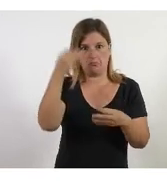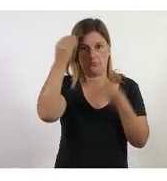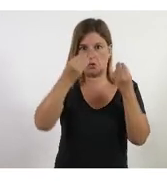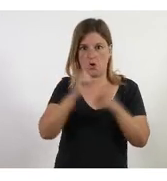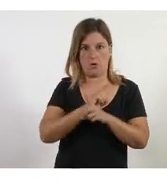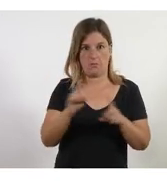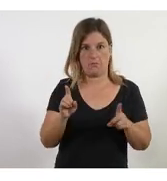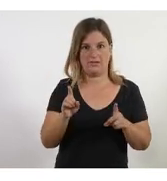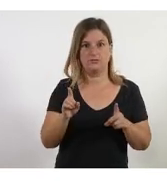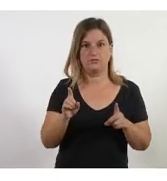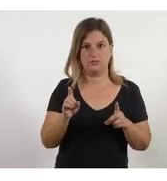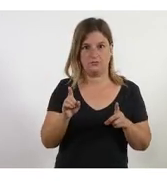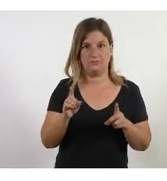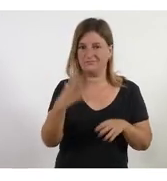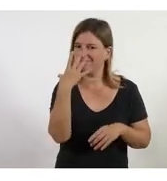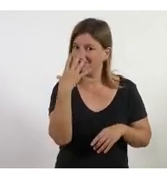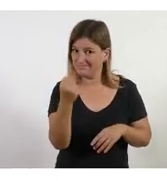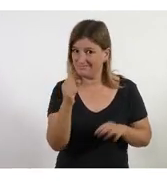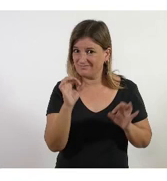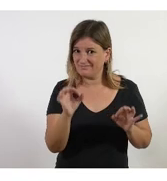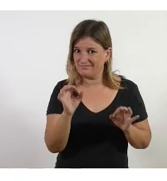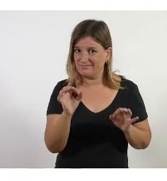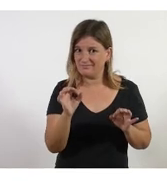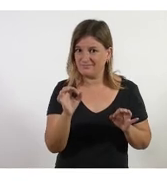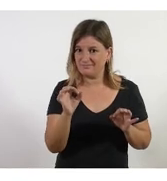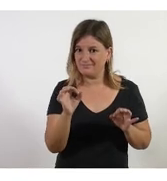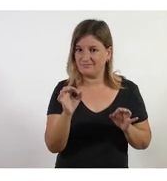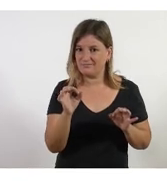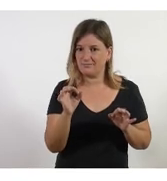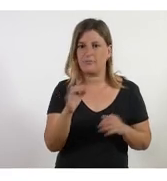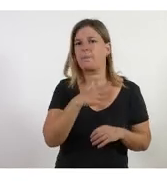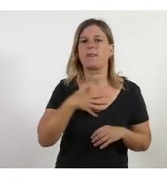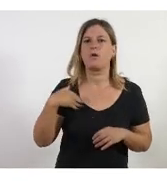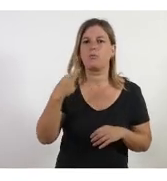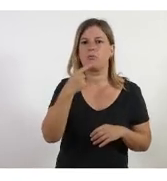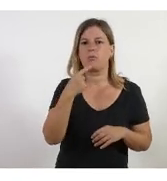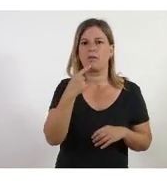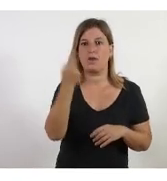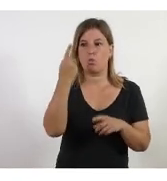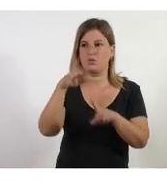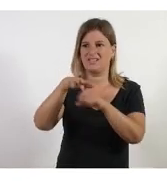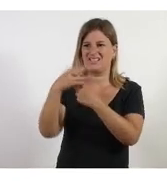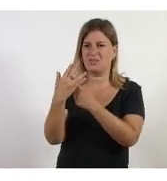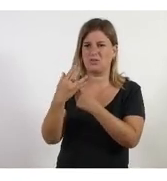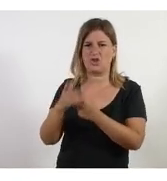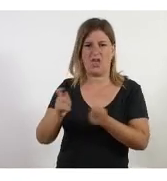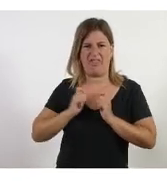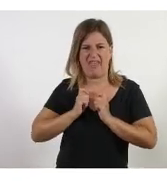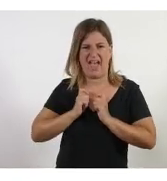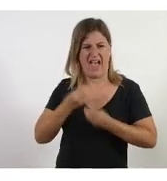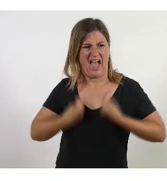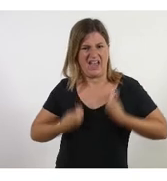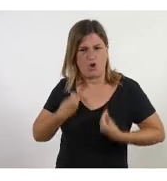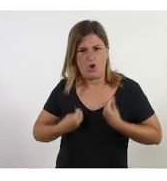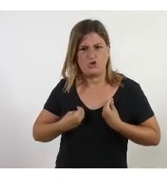contemplat. M'enteneu el que vull dir? Llavors, és agafar una situació que sigui angoixant per tu, que